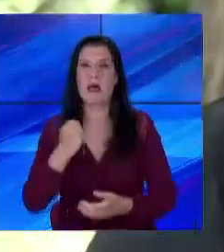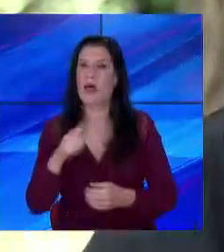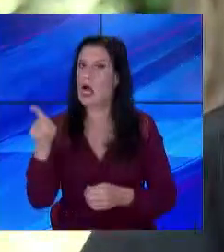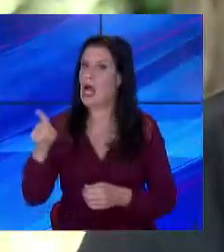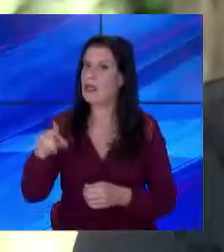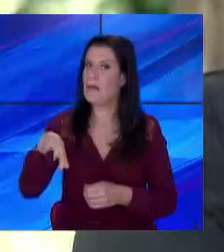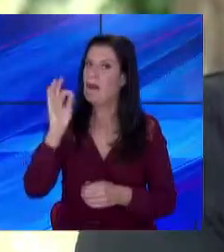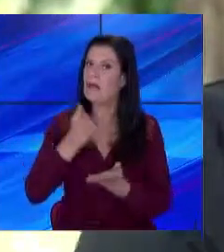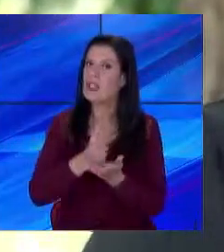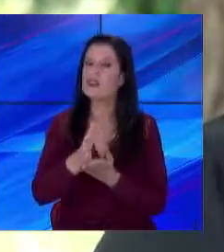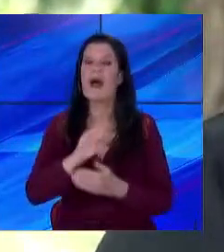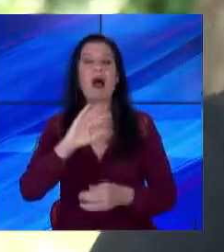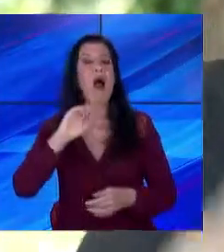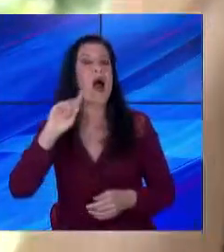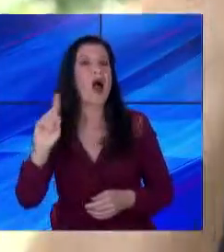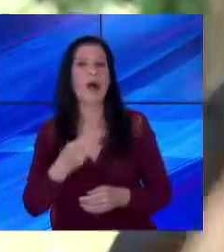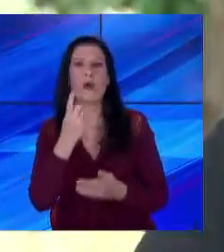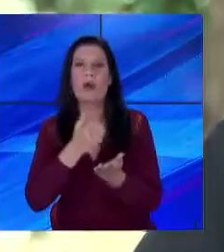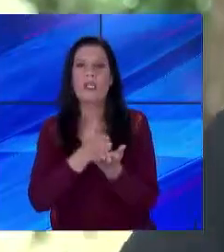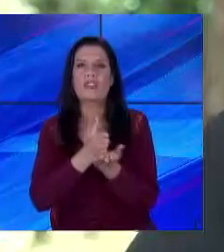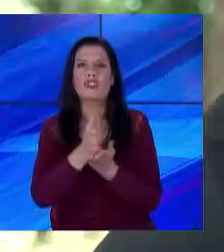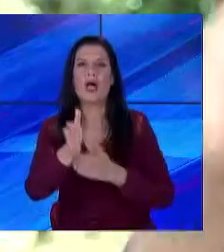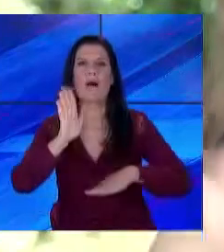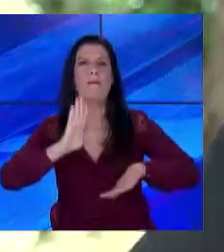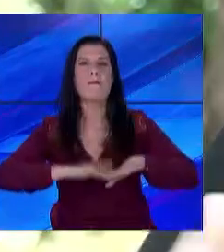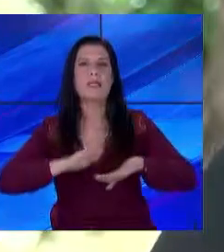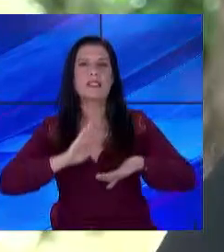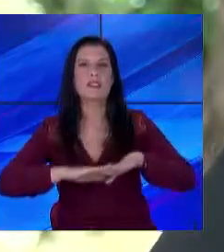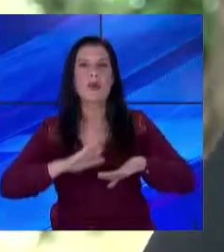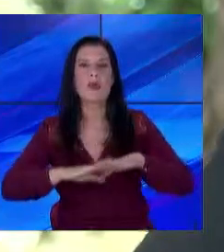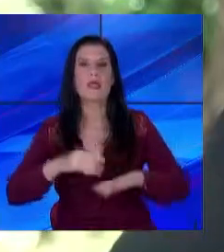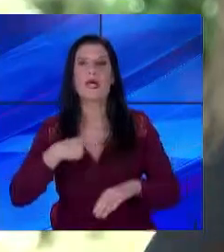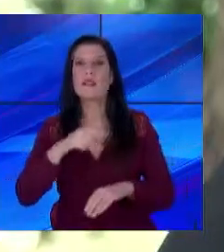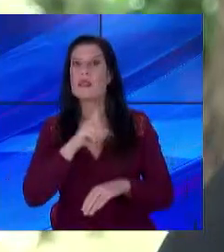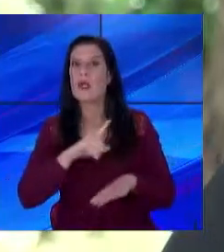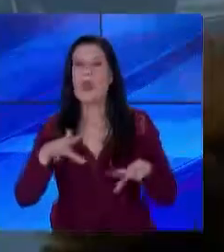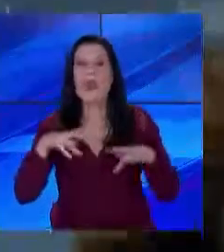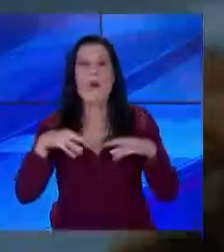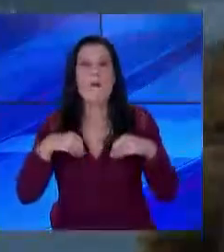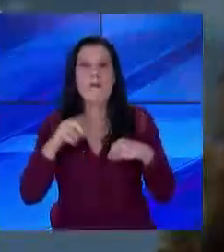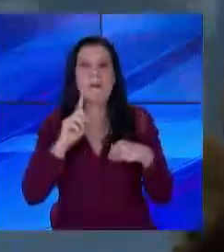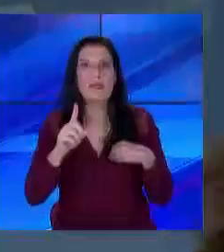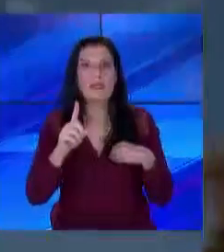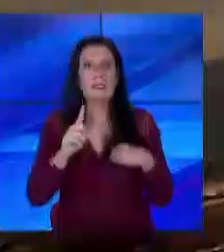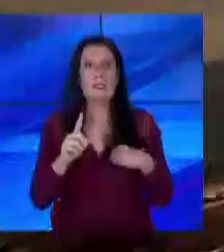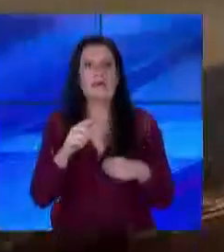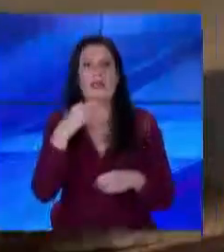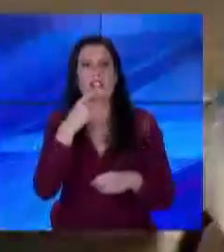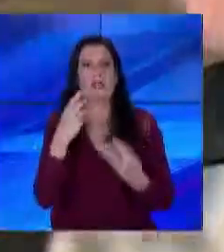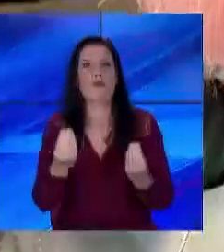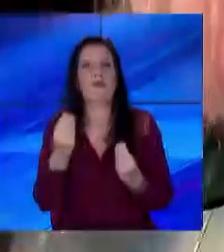הכל ישר, הכל מקצועי, הכל by the book. אני לא מוכנה שיטילו דופי בגורמים המקצועיים.